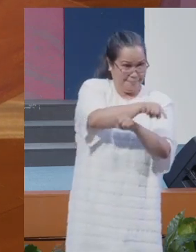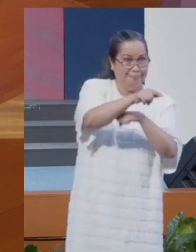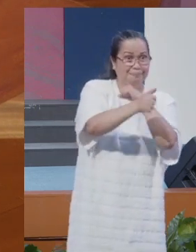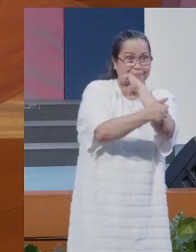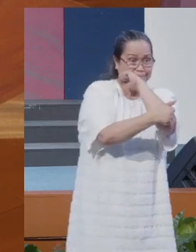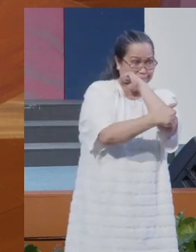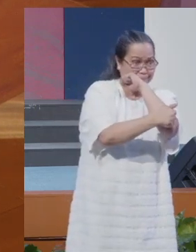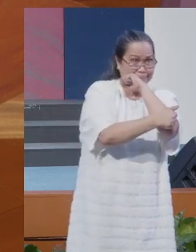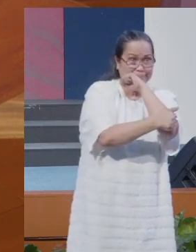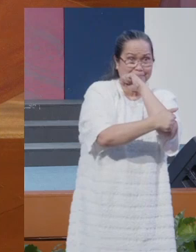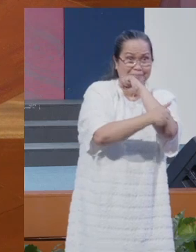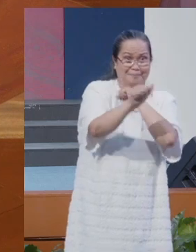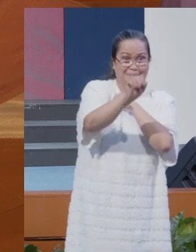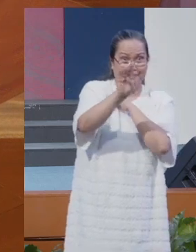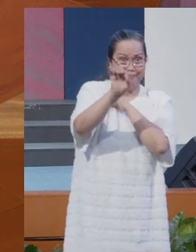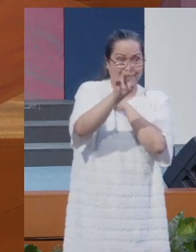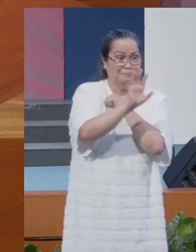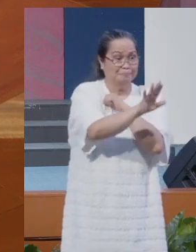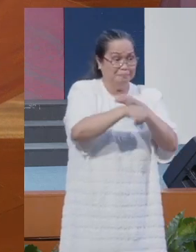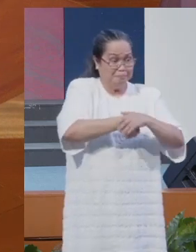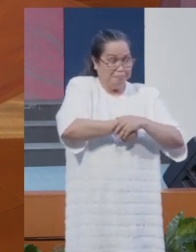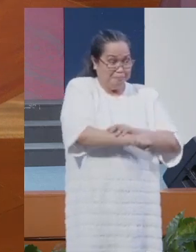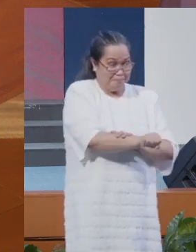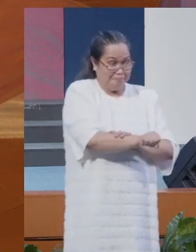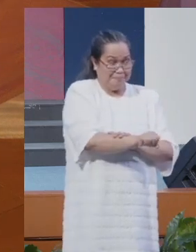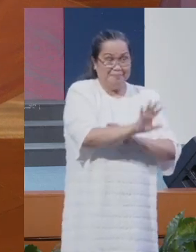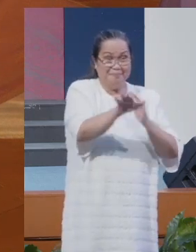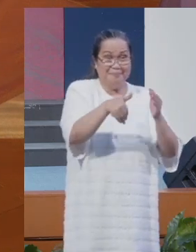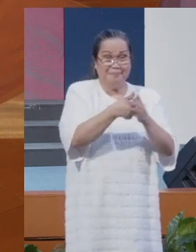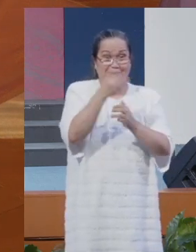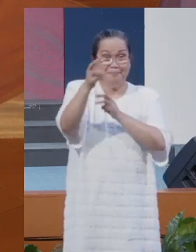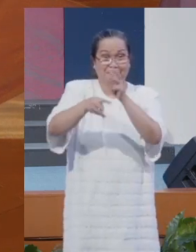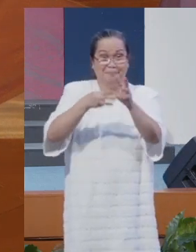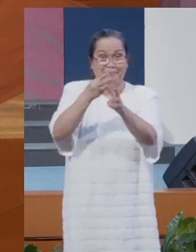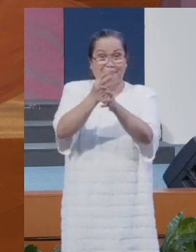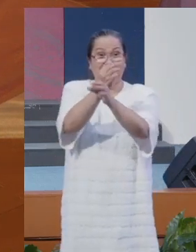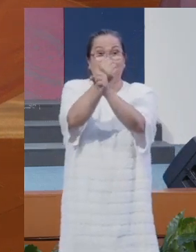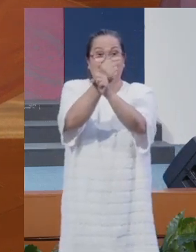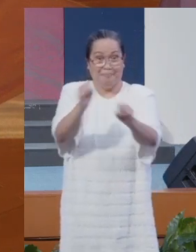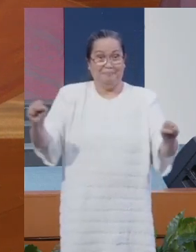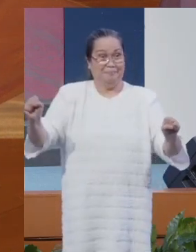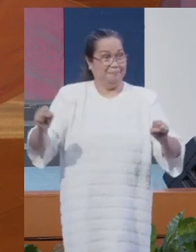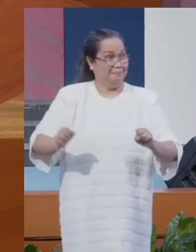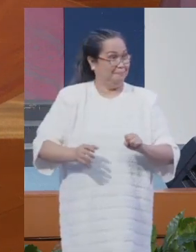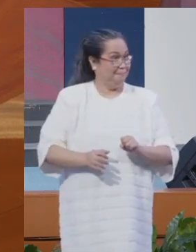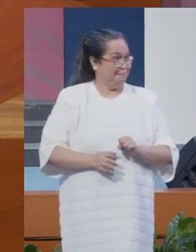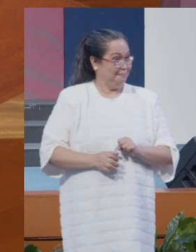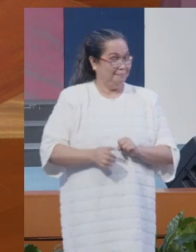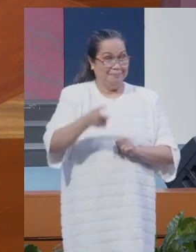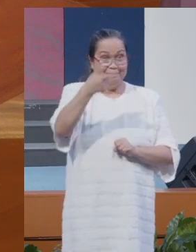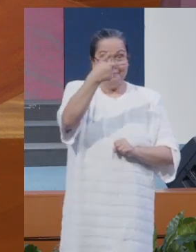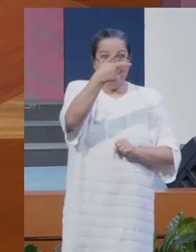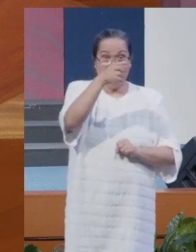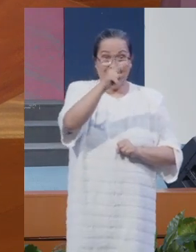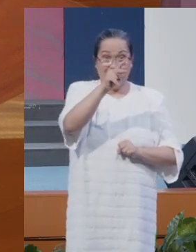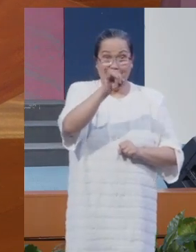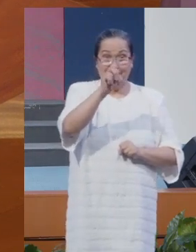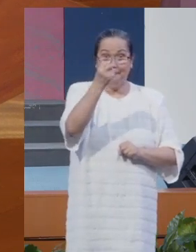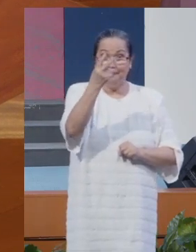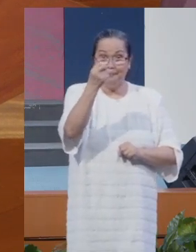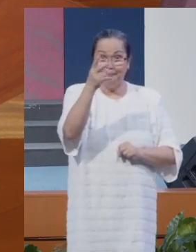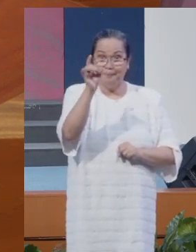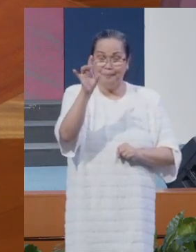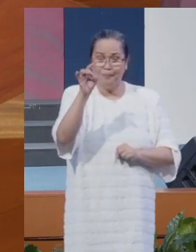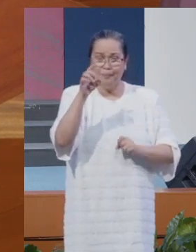And from your offspring, sabi niya, all of the world will be blessed. Sa Genesis 22:18, pinangako niya muli,